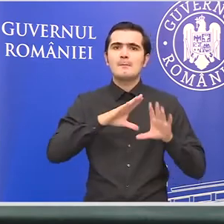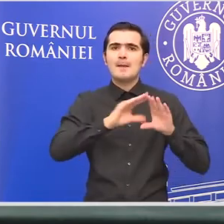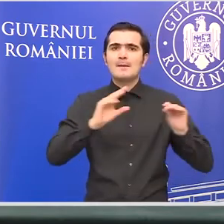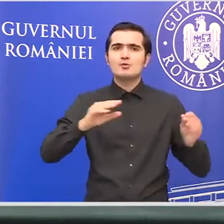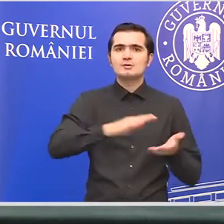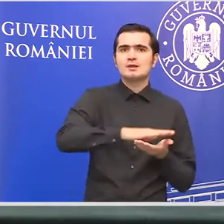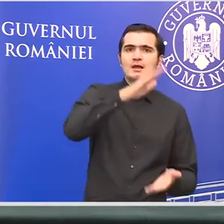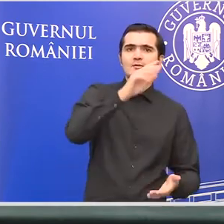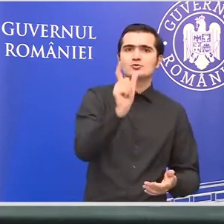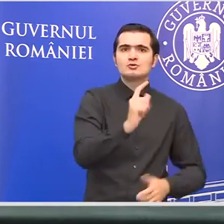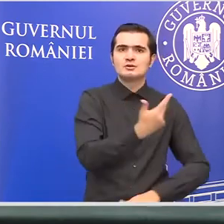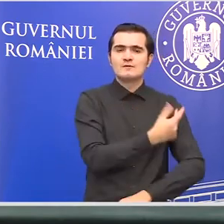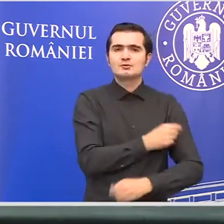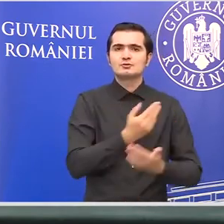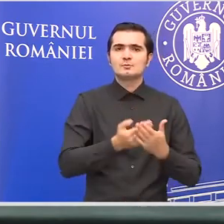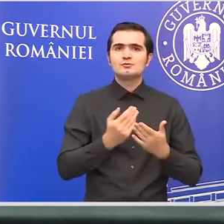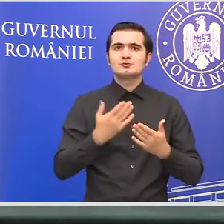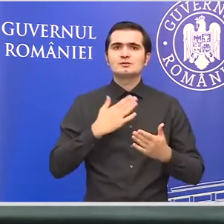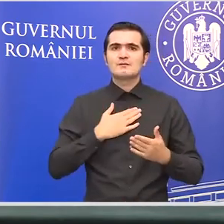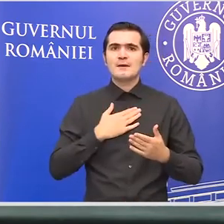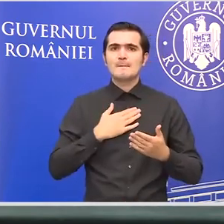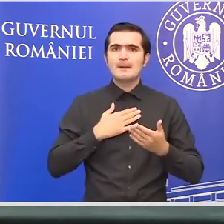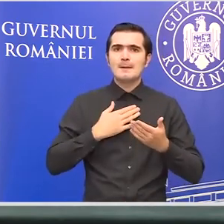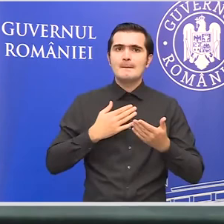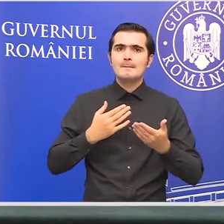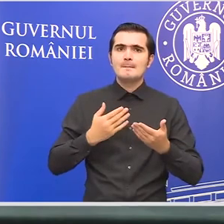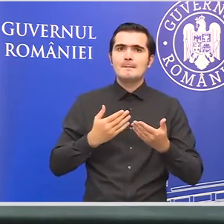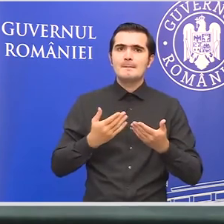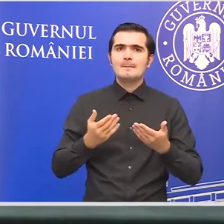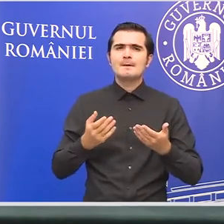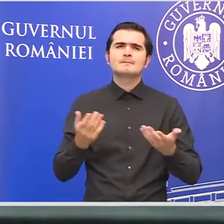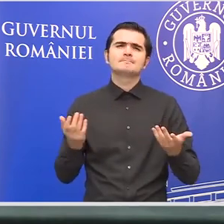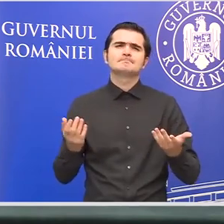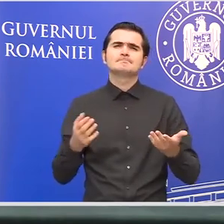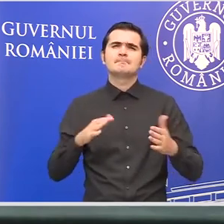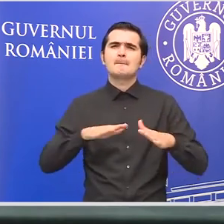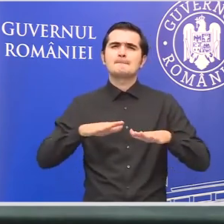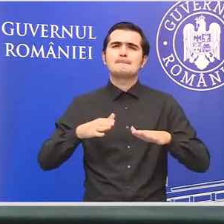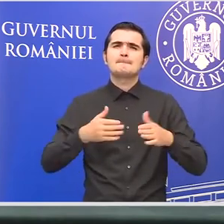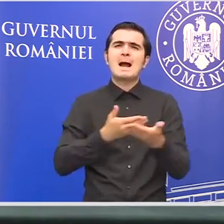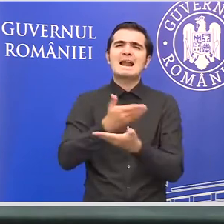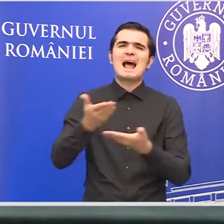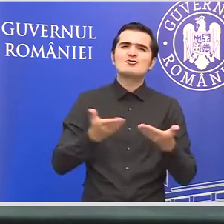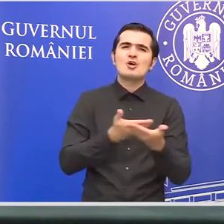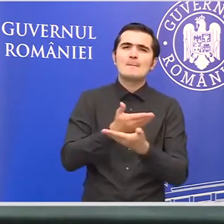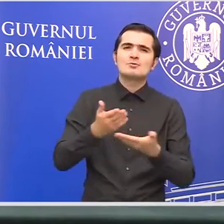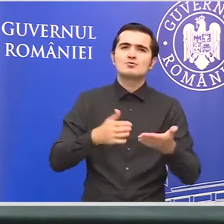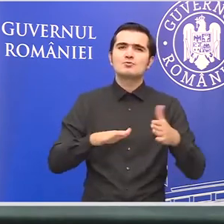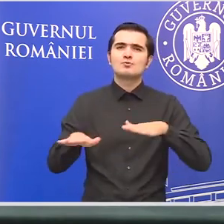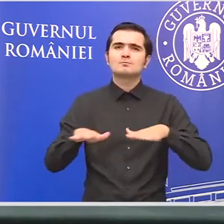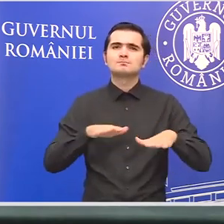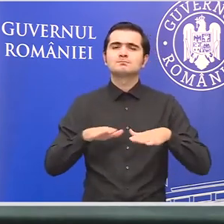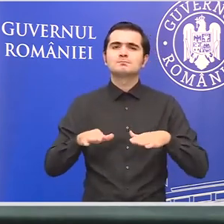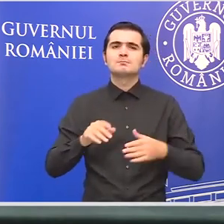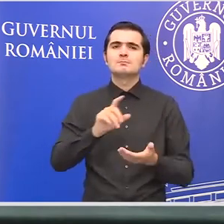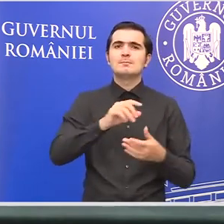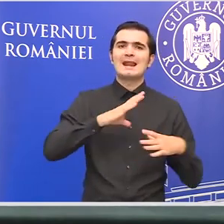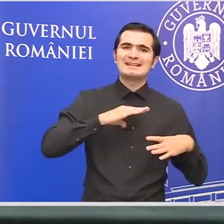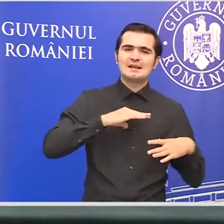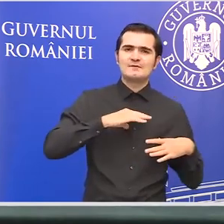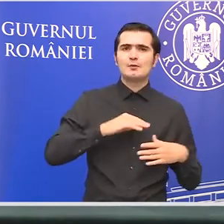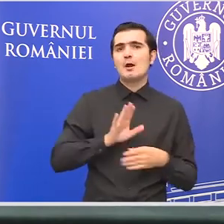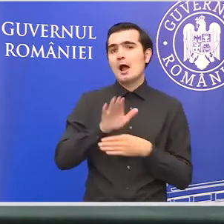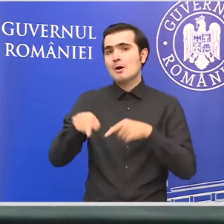și pentru a avea un management al stocurilor cât mai eficient, am ajuns la acest punct. În linii